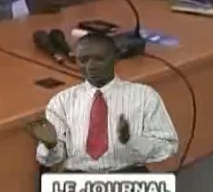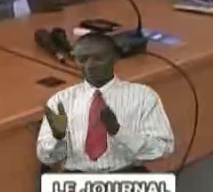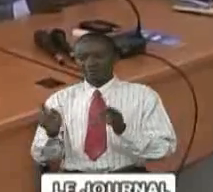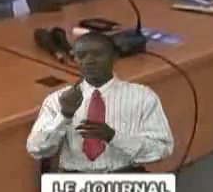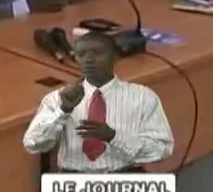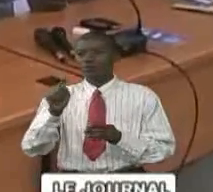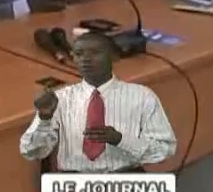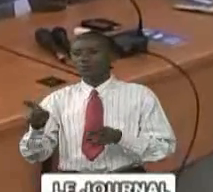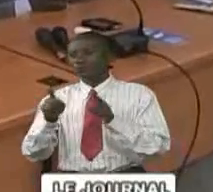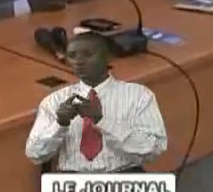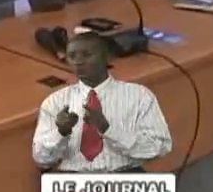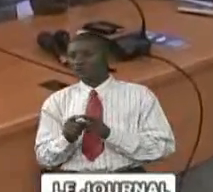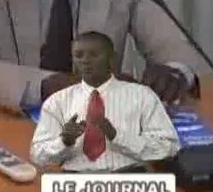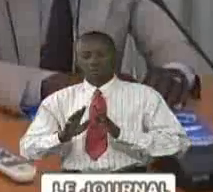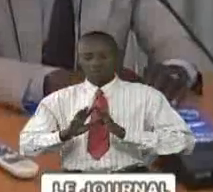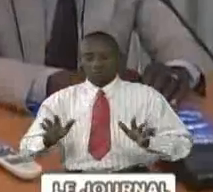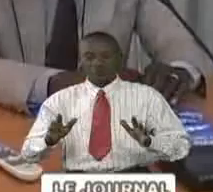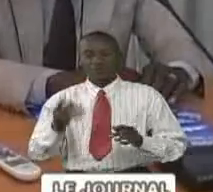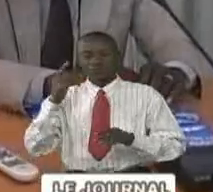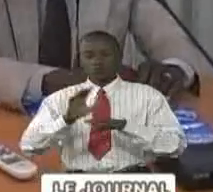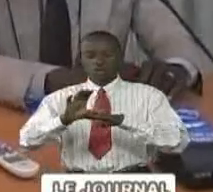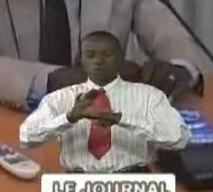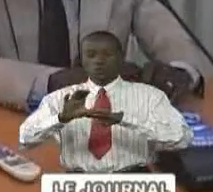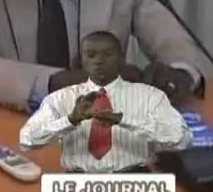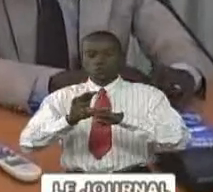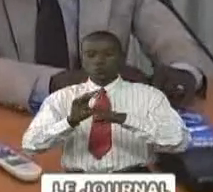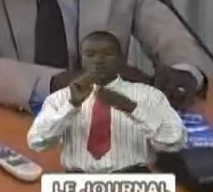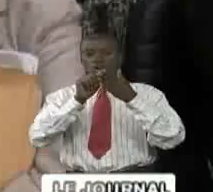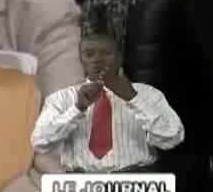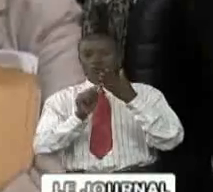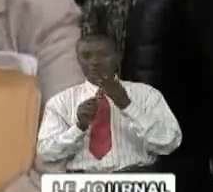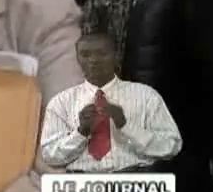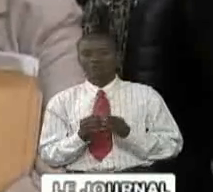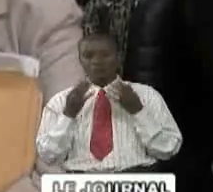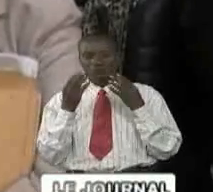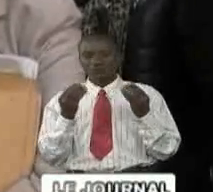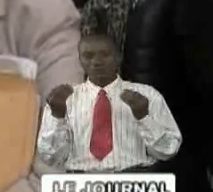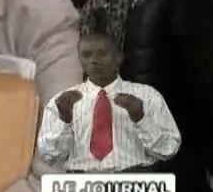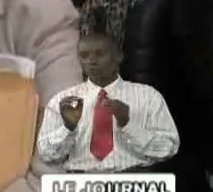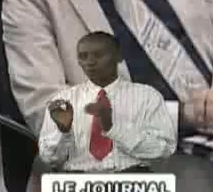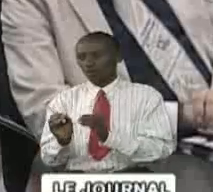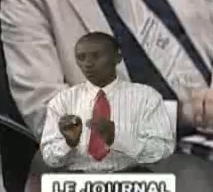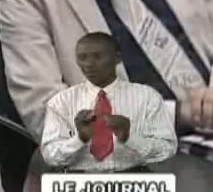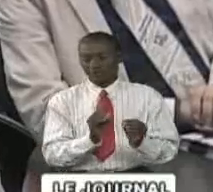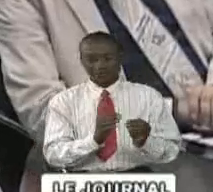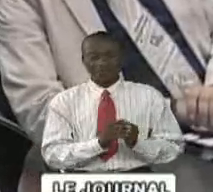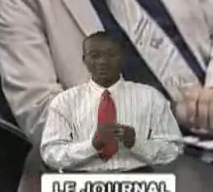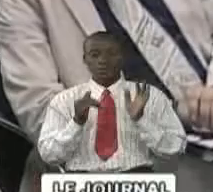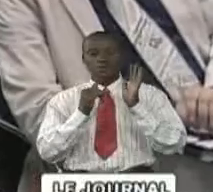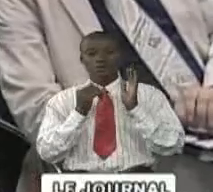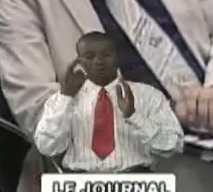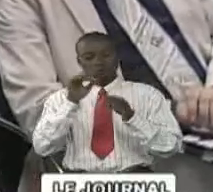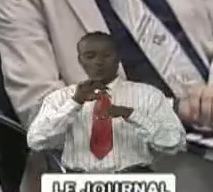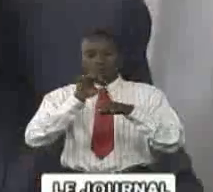des compétences des ressources humaines de la Cour des comptes, c'est ce qui a permis l'organisation du concours des recrutements des 60